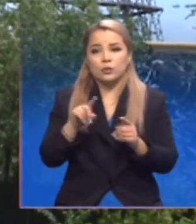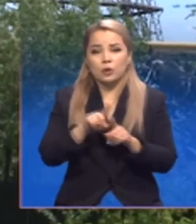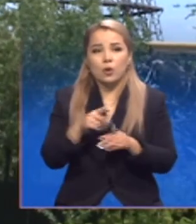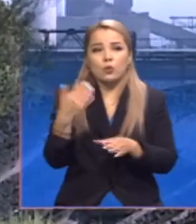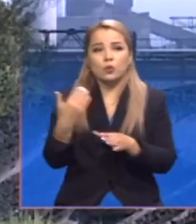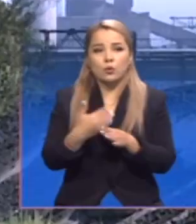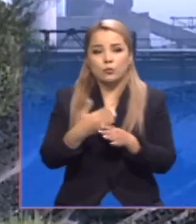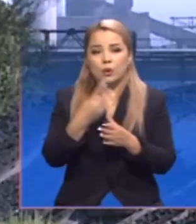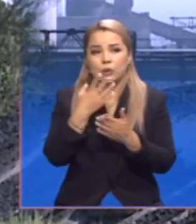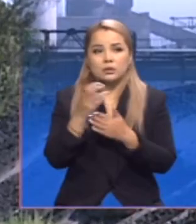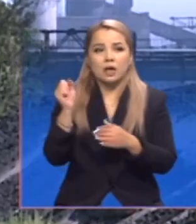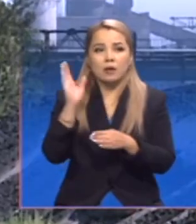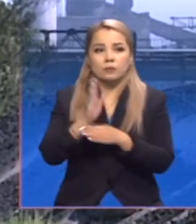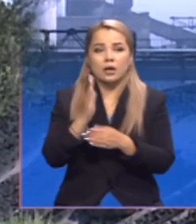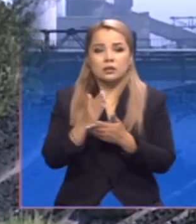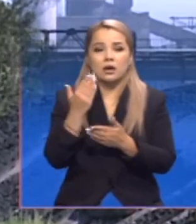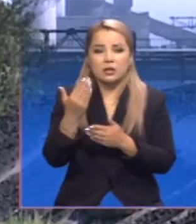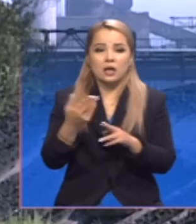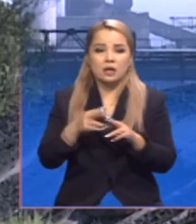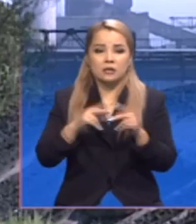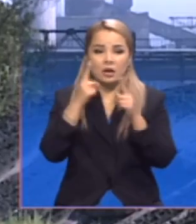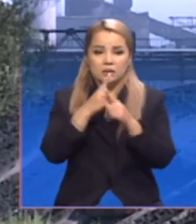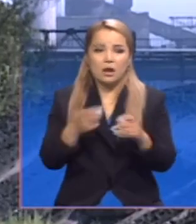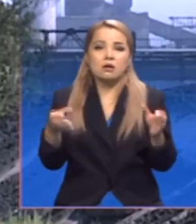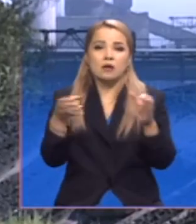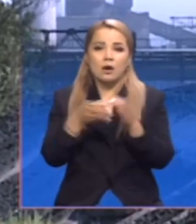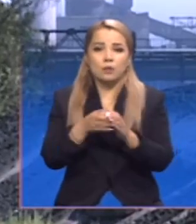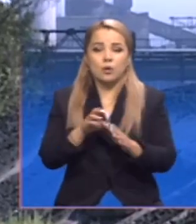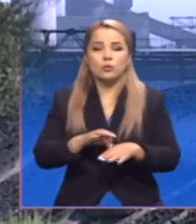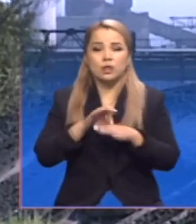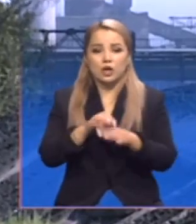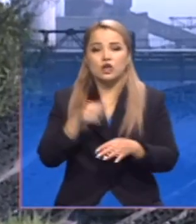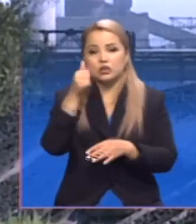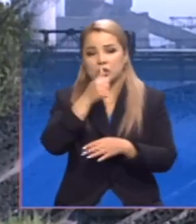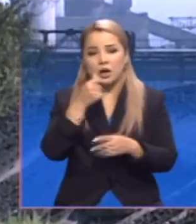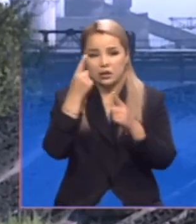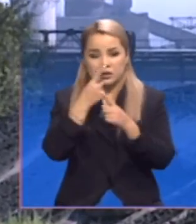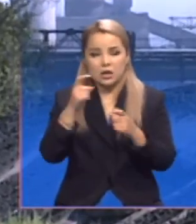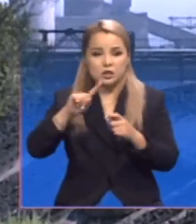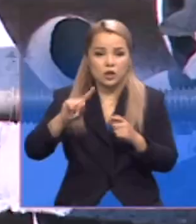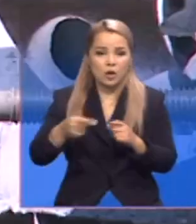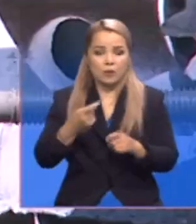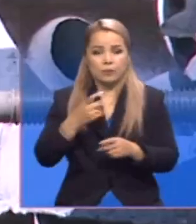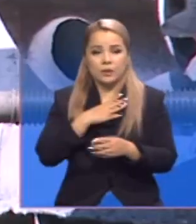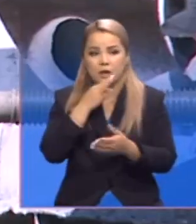көмек көрсетуді тапсырды. Айта кетейік, компанияға өткен жылы қатаң ескерту